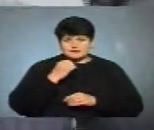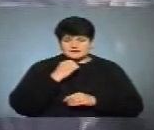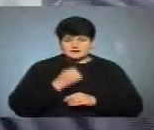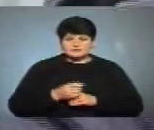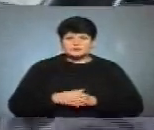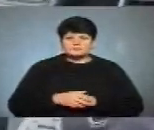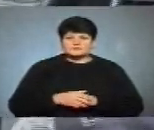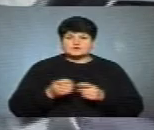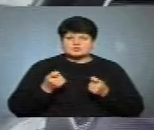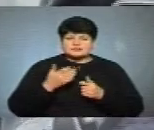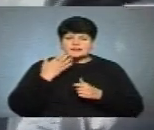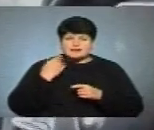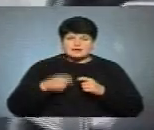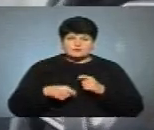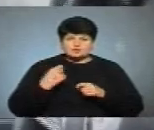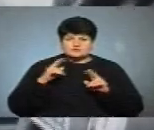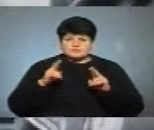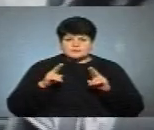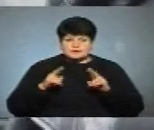Трошки з таким легким порушенням правил, але